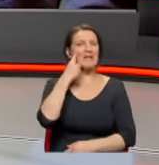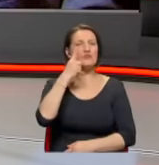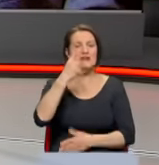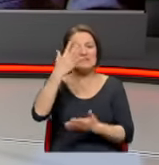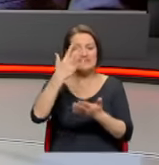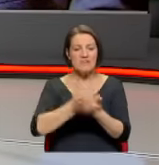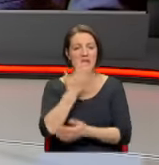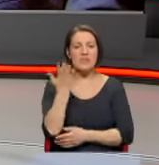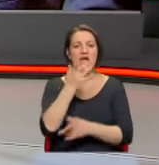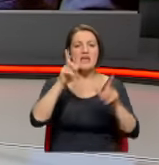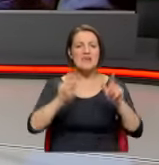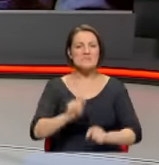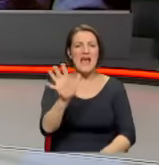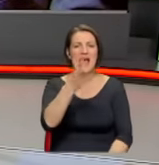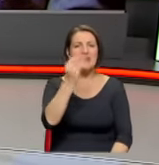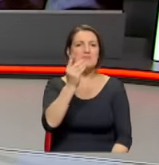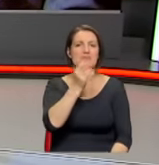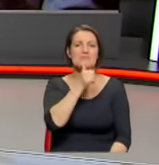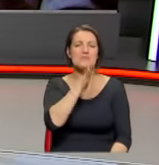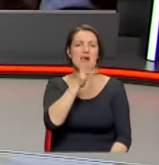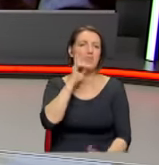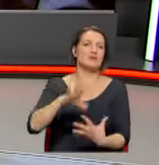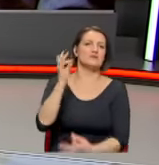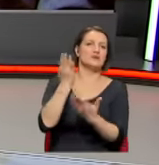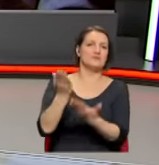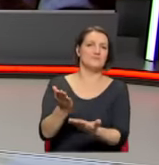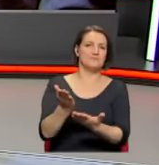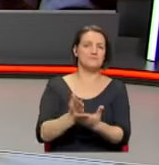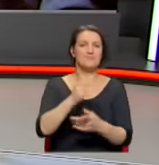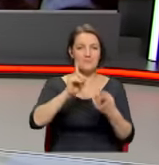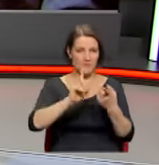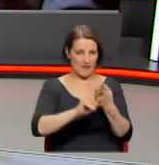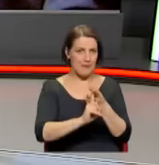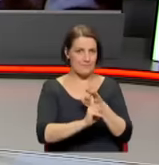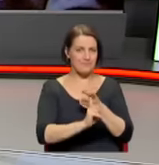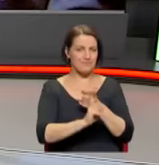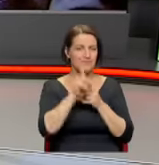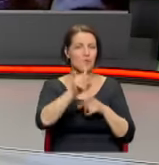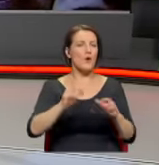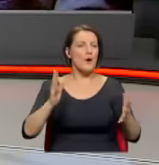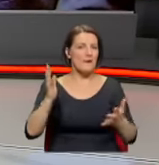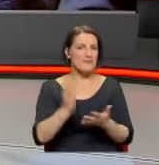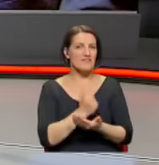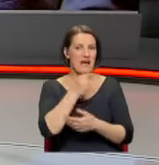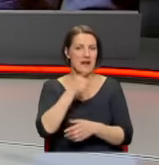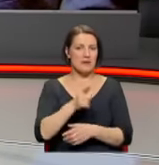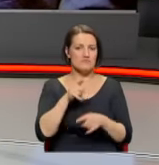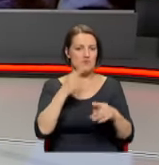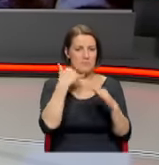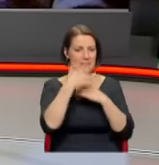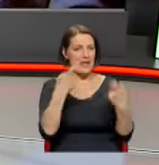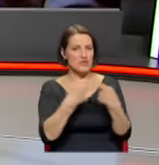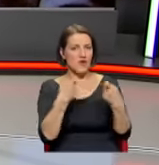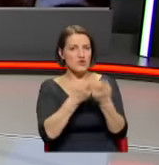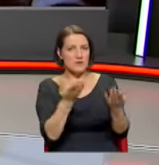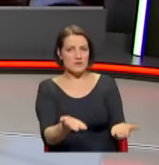zaferle ne yapılabileceğini en iyi bilenlerdendi. Ve o zaferle bu millet